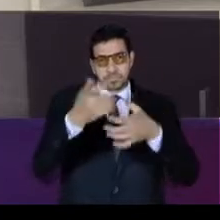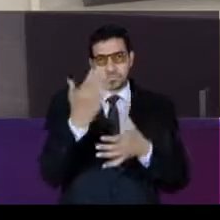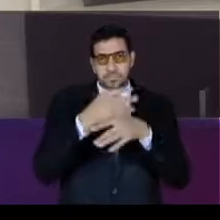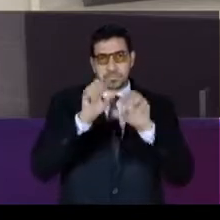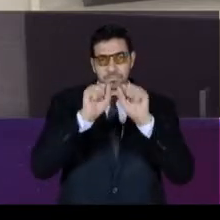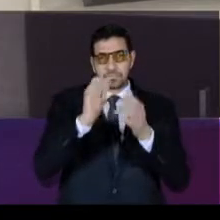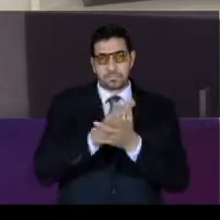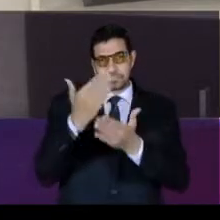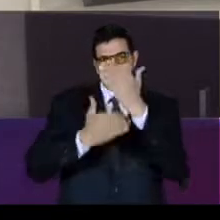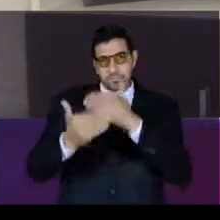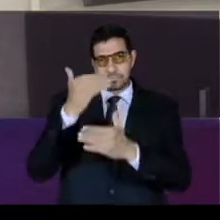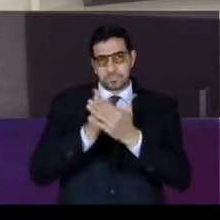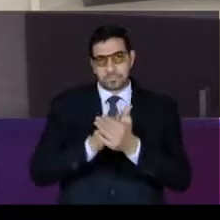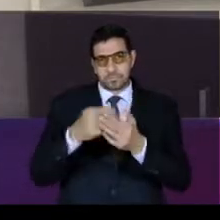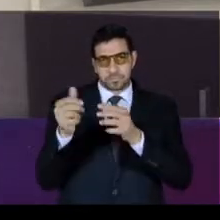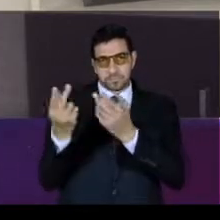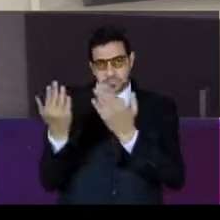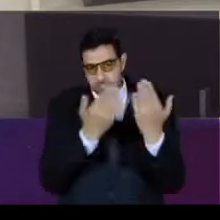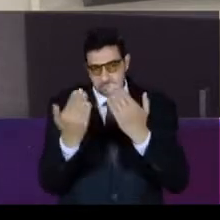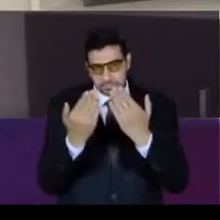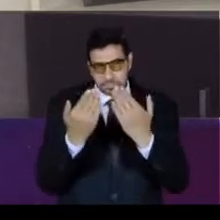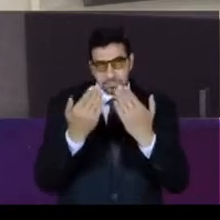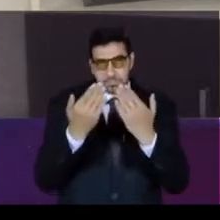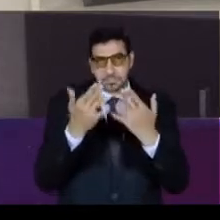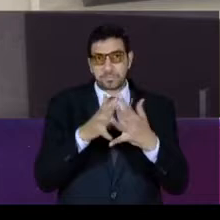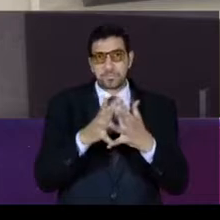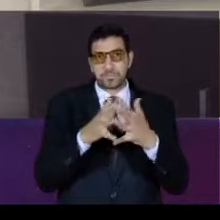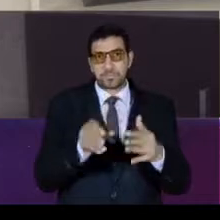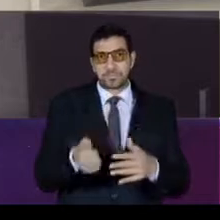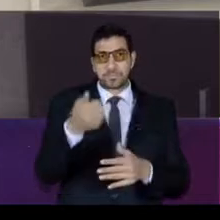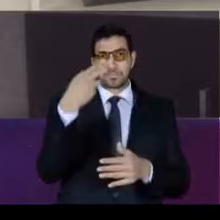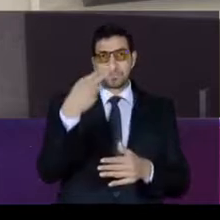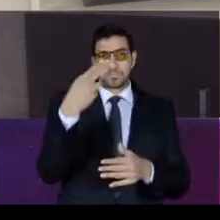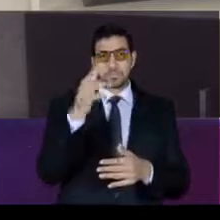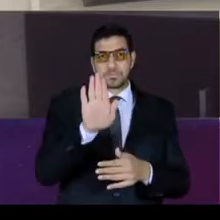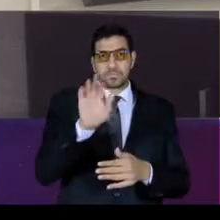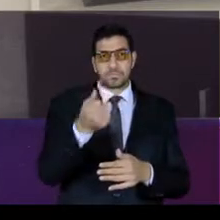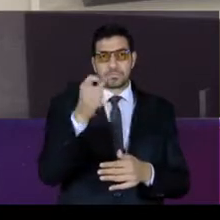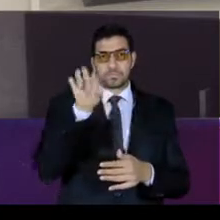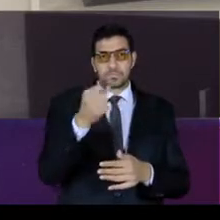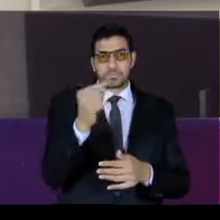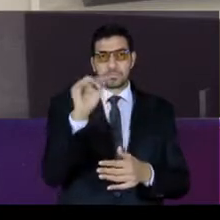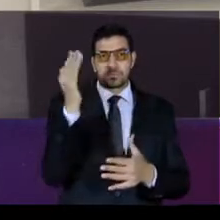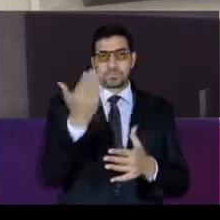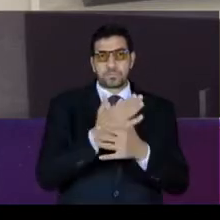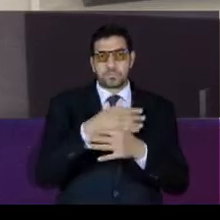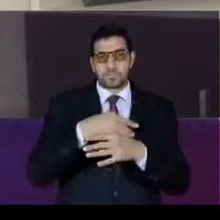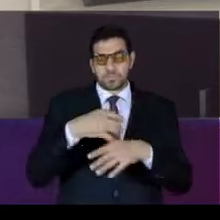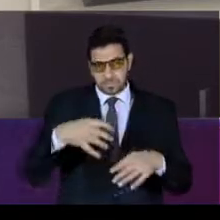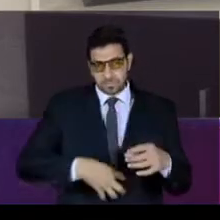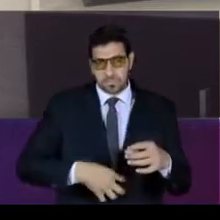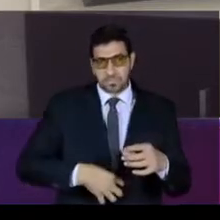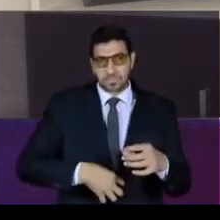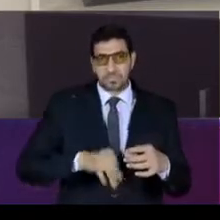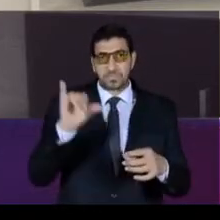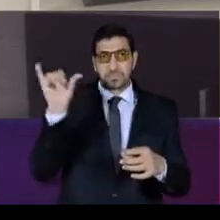مؤخرا مثلا كان في دراسه من جامعه سنغافوره وكانت عباره عن شارت، يعني عباره عن جراف فقط. فاحنا بنقول للناس ده مش دوريه